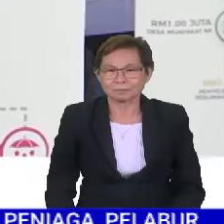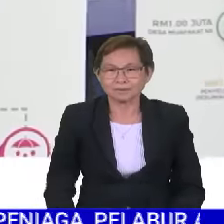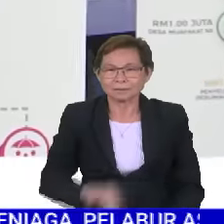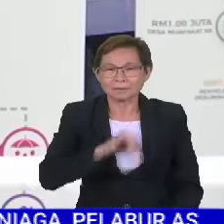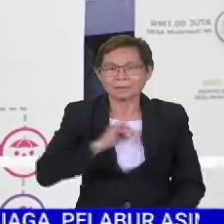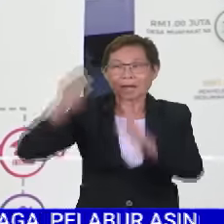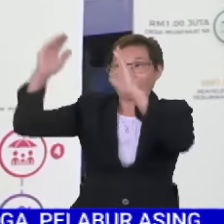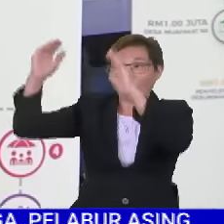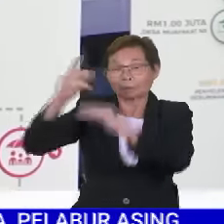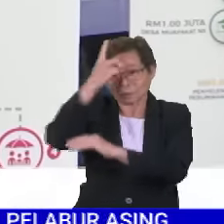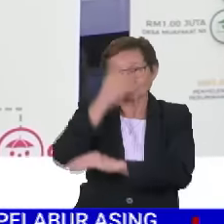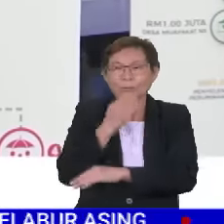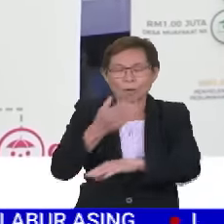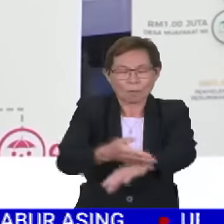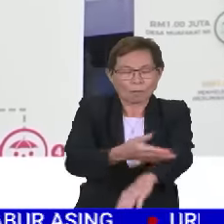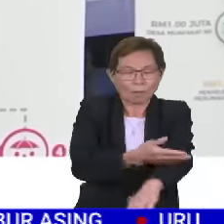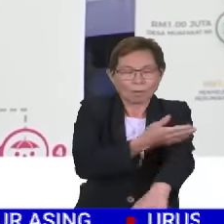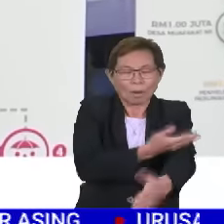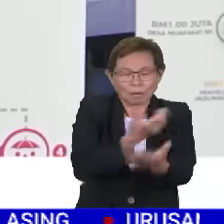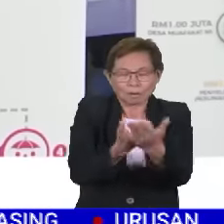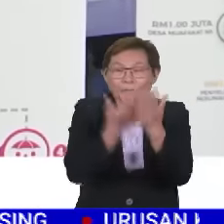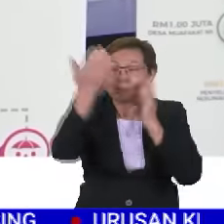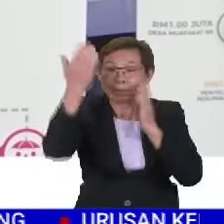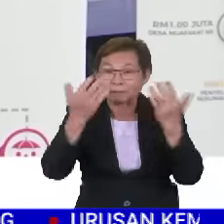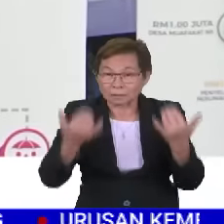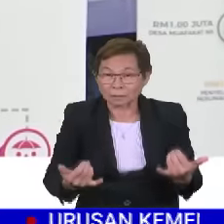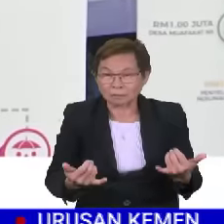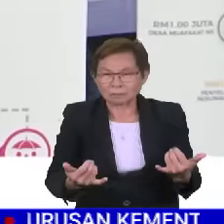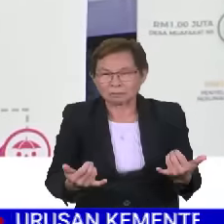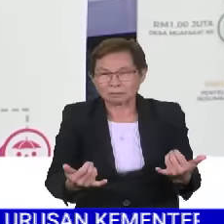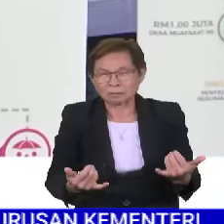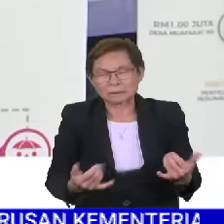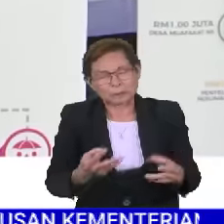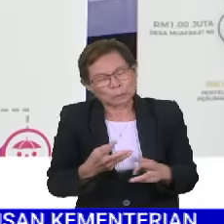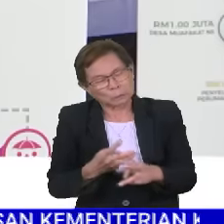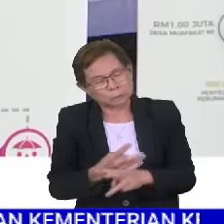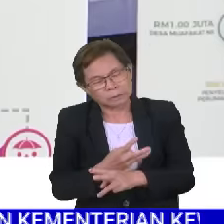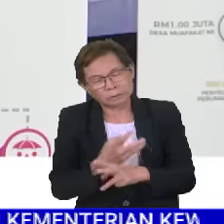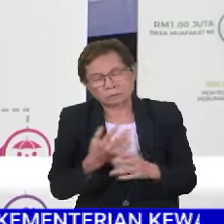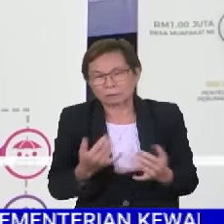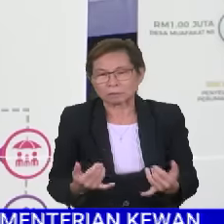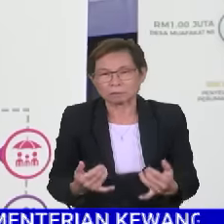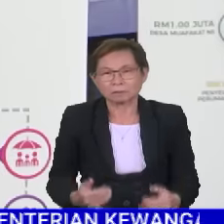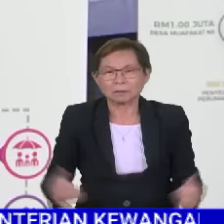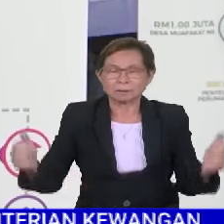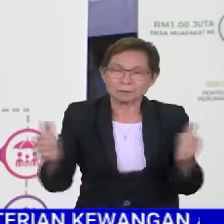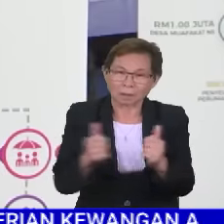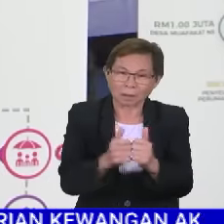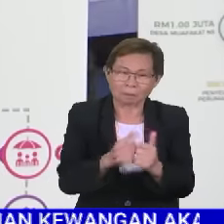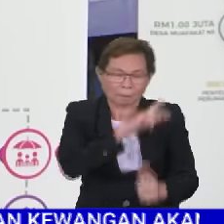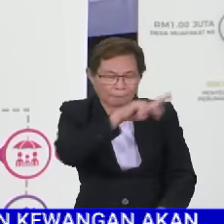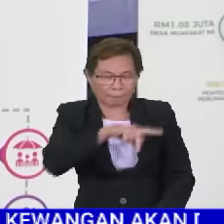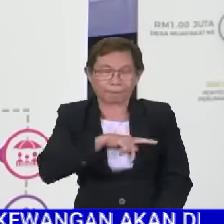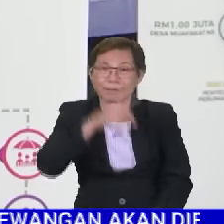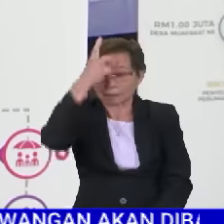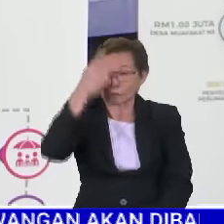Saya berharap dia dapat memulihkan ekonomi negara kita yang sekarang ni agak kritikal juga kan. So dengan kepribadian